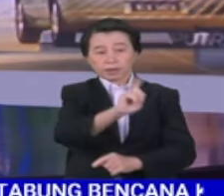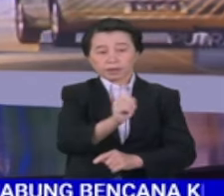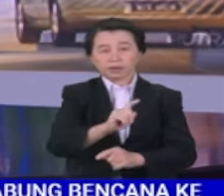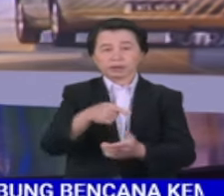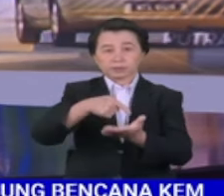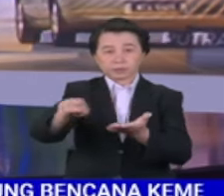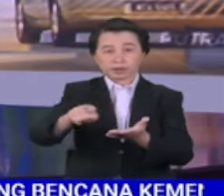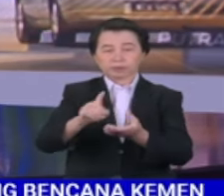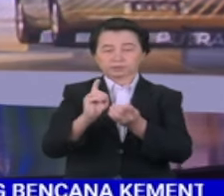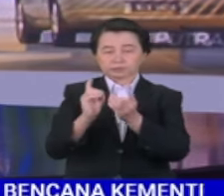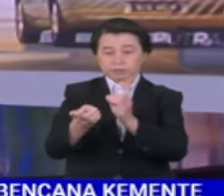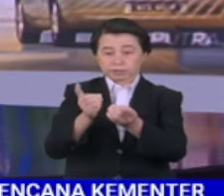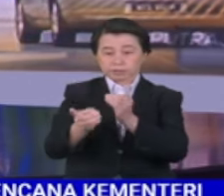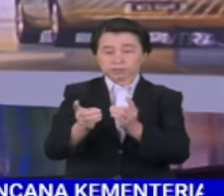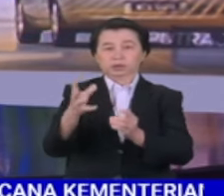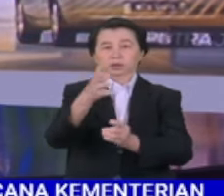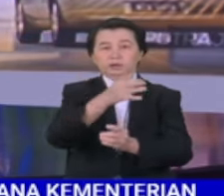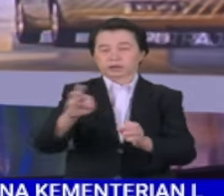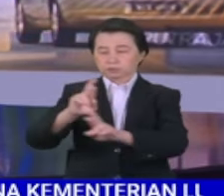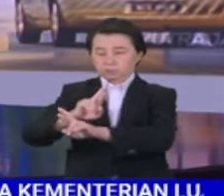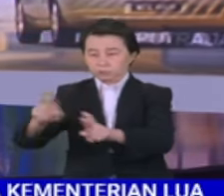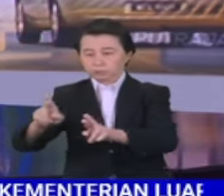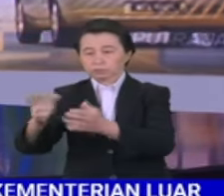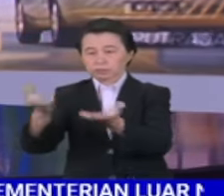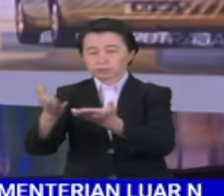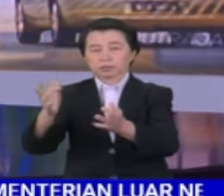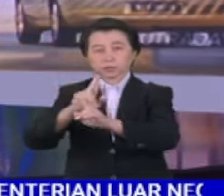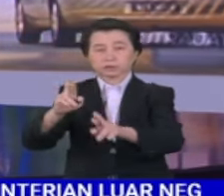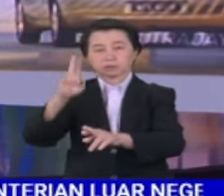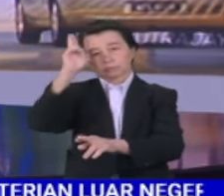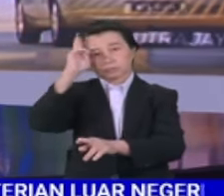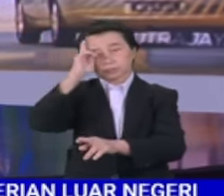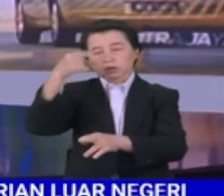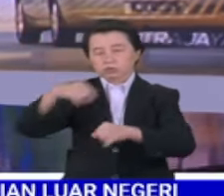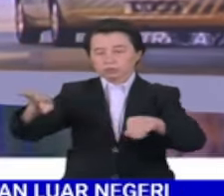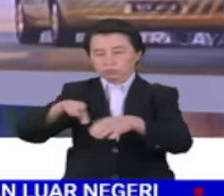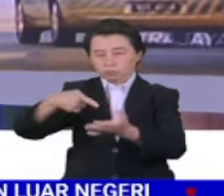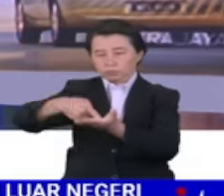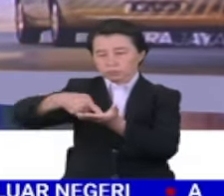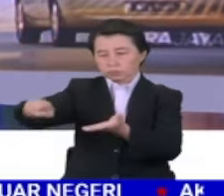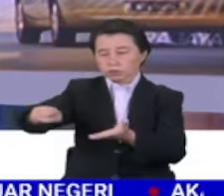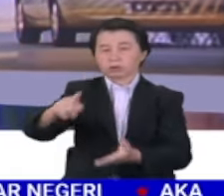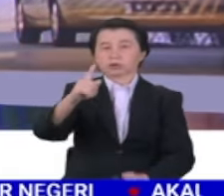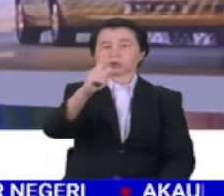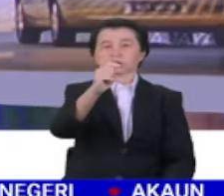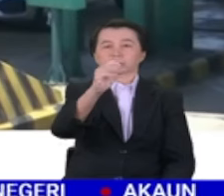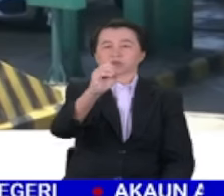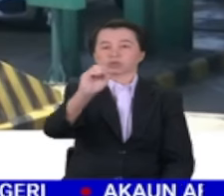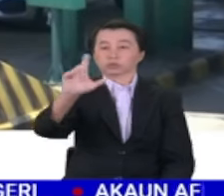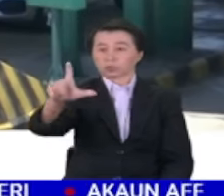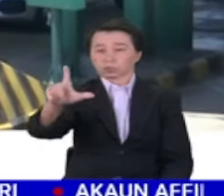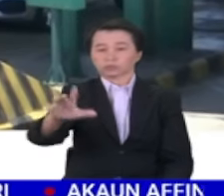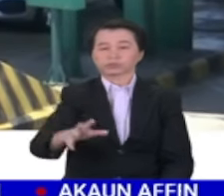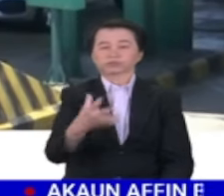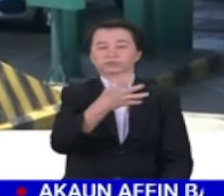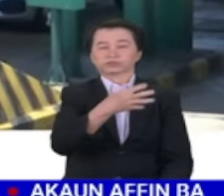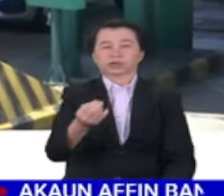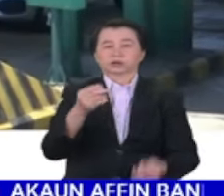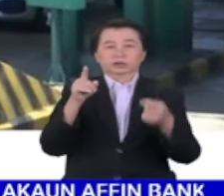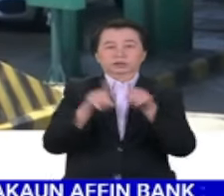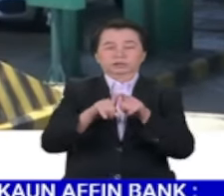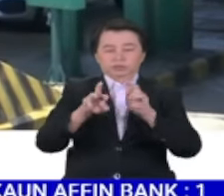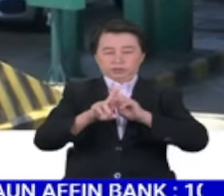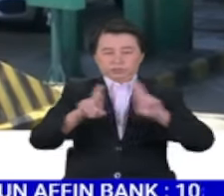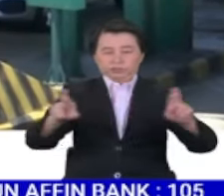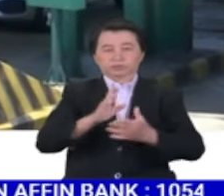pembayaran digital selain penyedia peringatan tidak ada bagi membuat pembayaran tol Ia juga sebagai